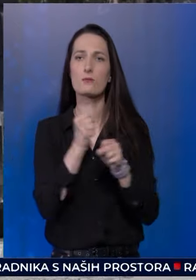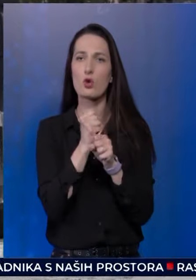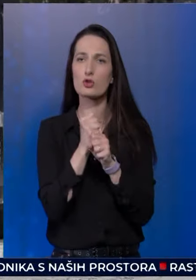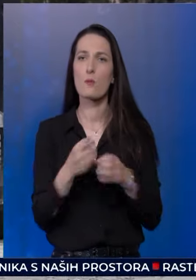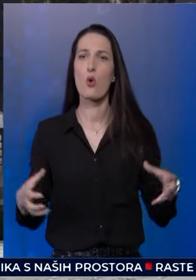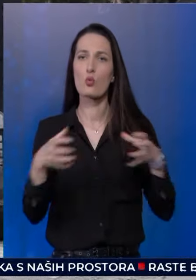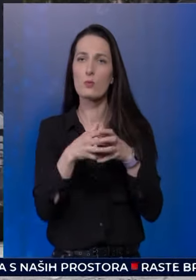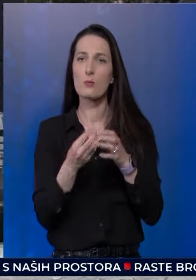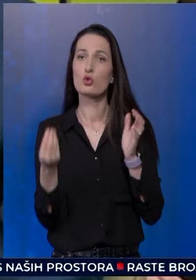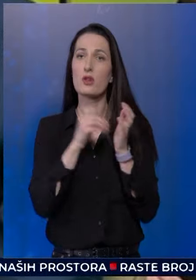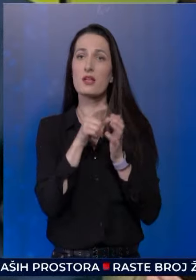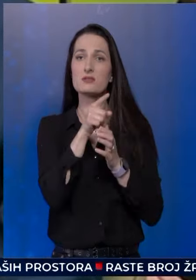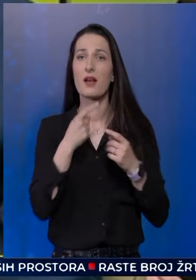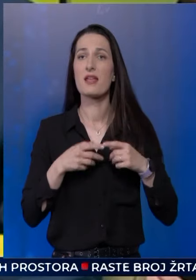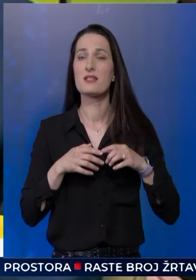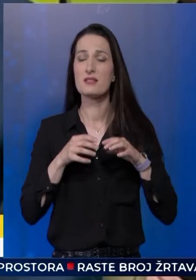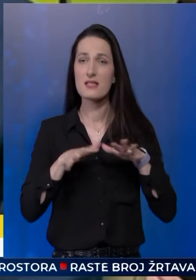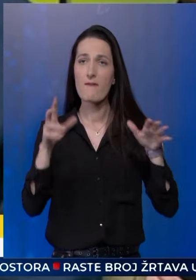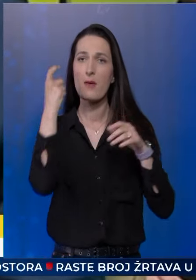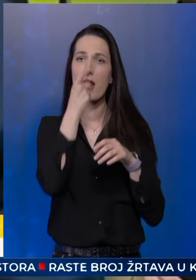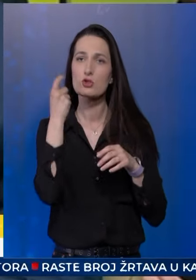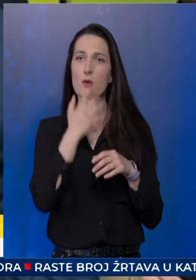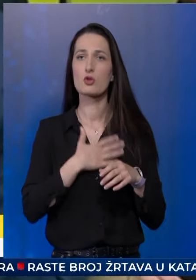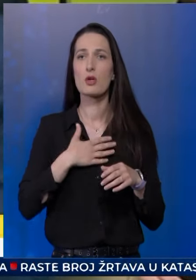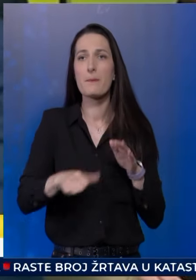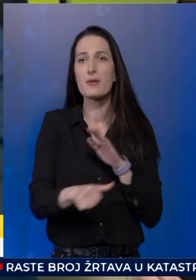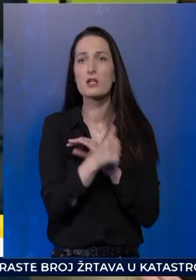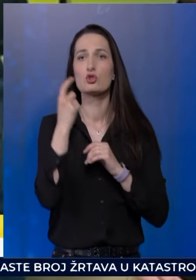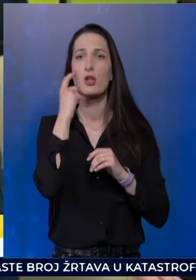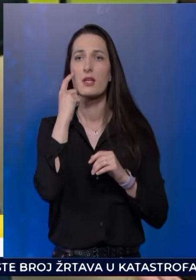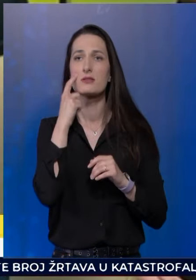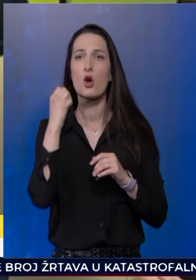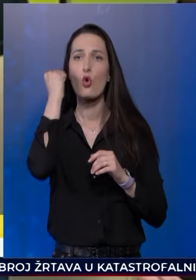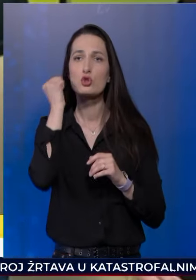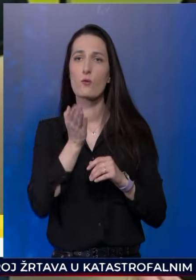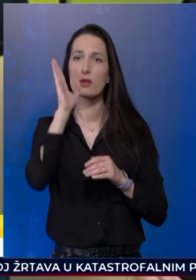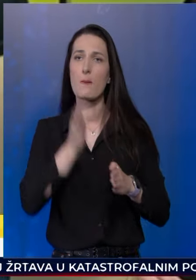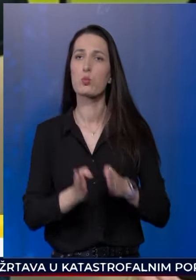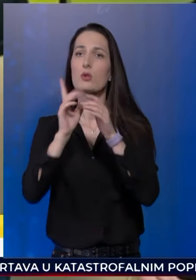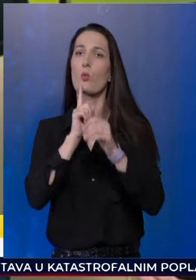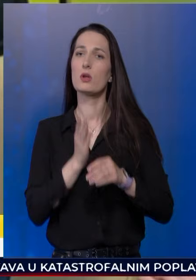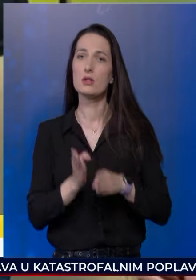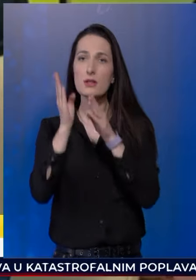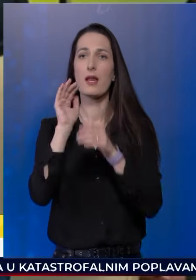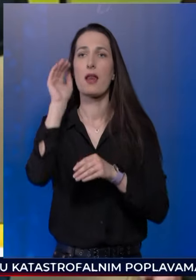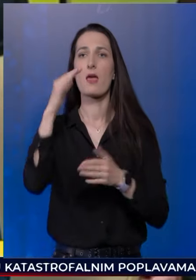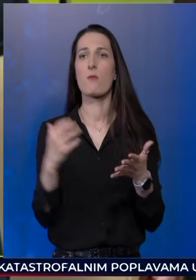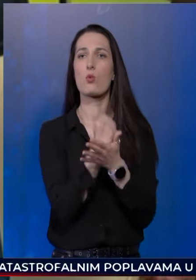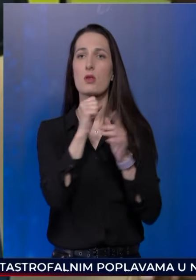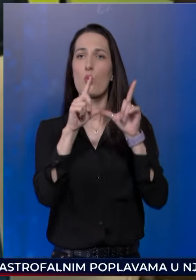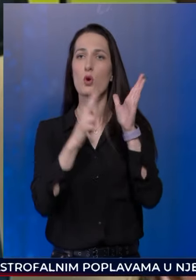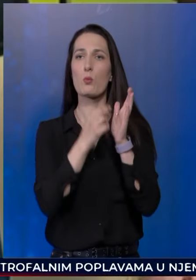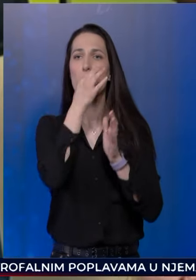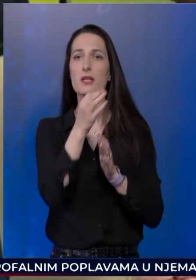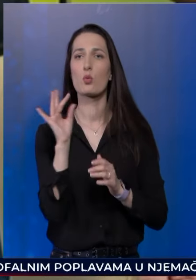Kosovo ide putem kojim ide i da je najava pobjede u Ujedinjenim nacijama po pitanju rezolucije o genocidu poraz koji Vučić ne može da